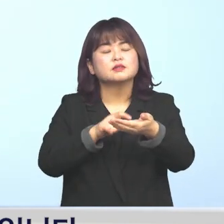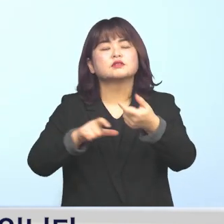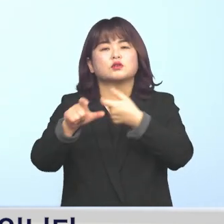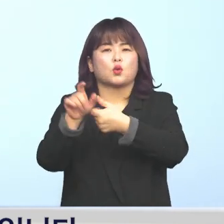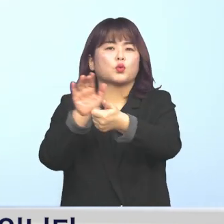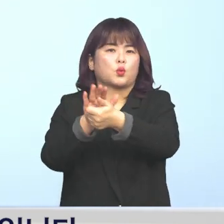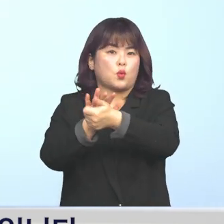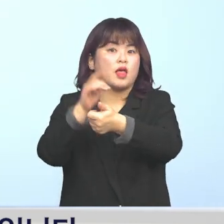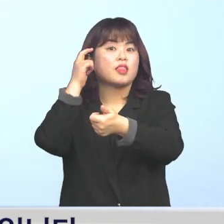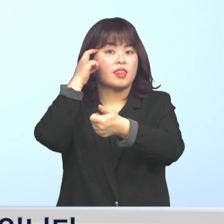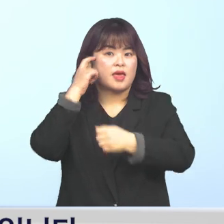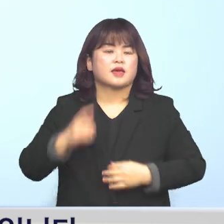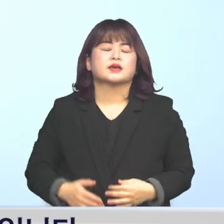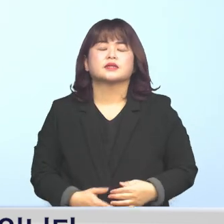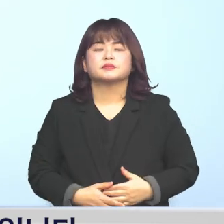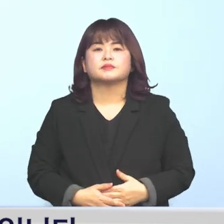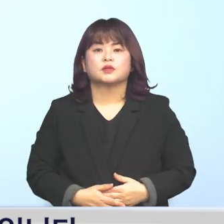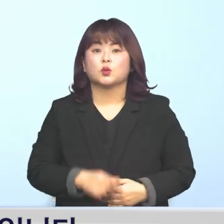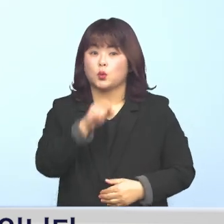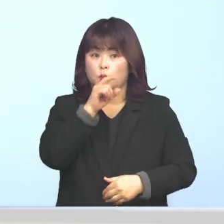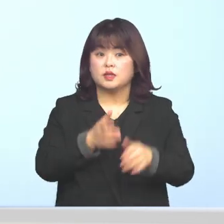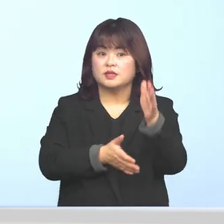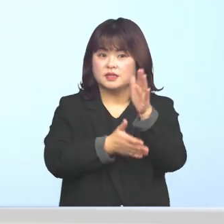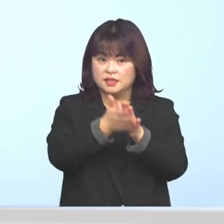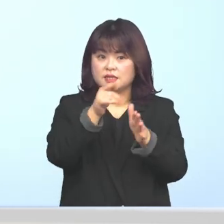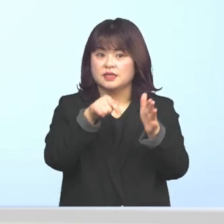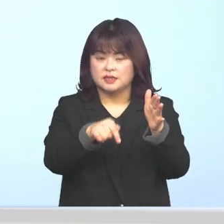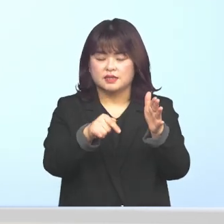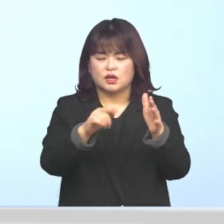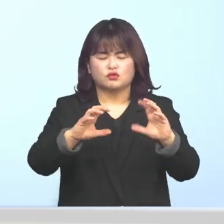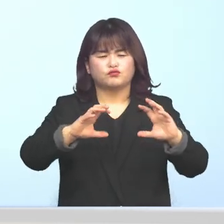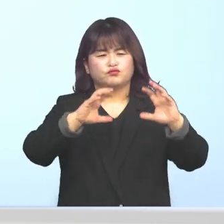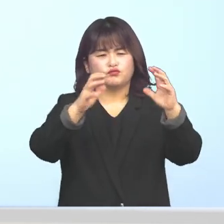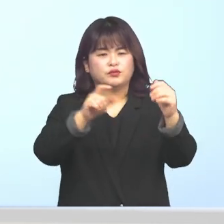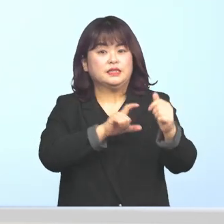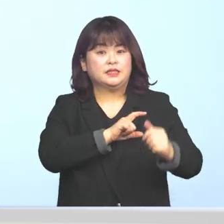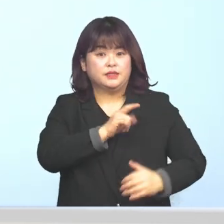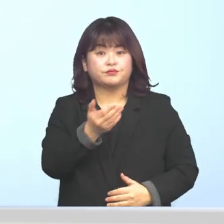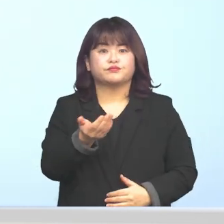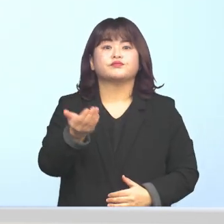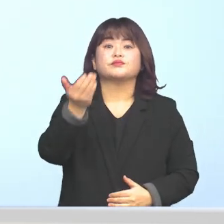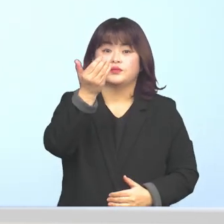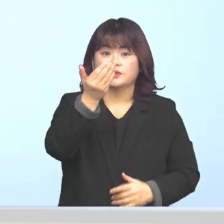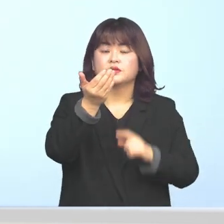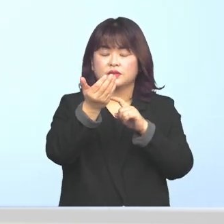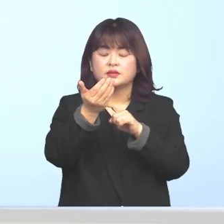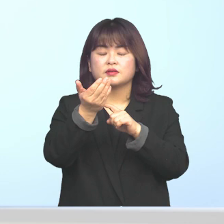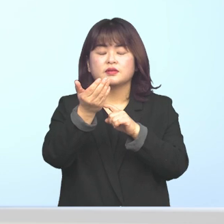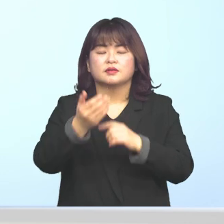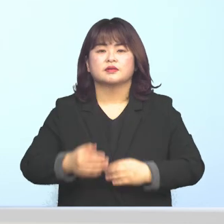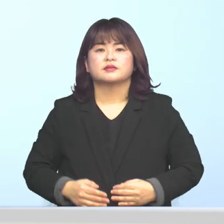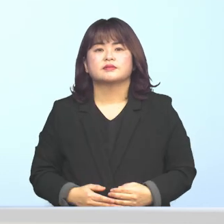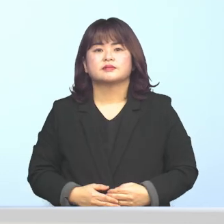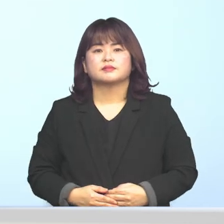협력도 도울 생각입니다. 용인이 국제적 위상을